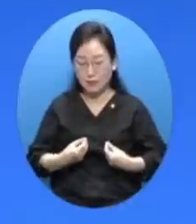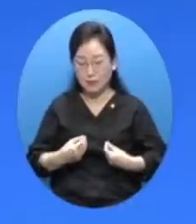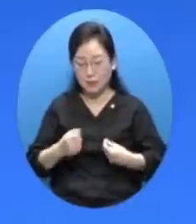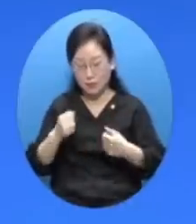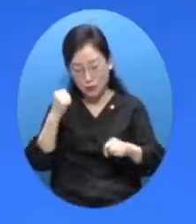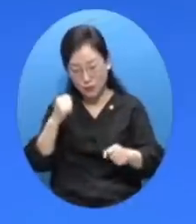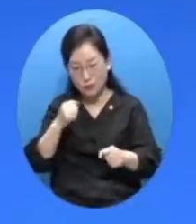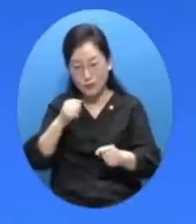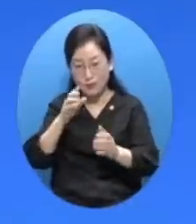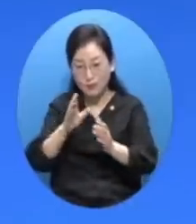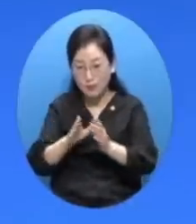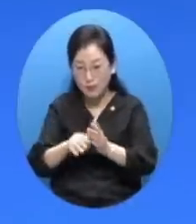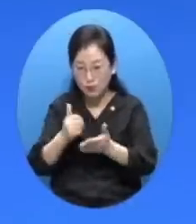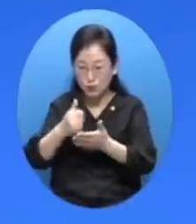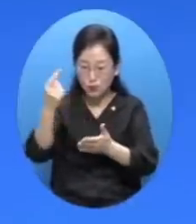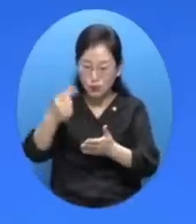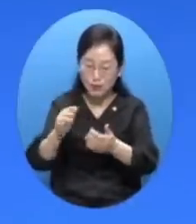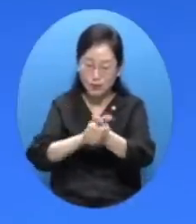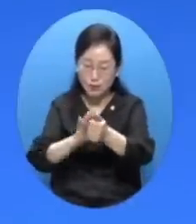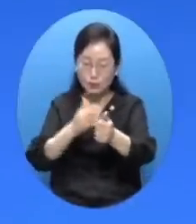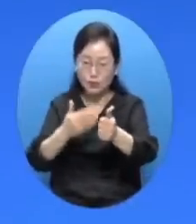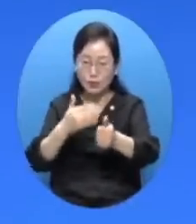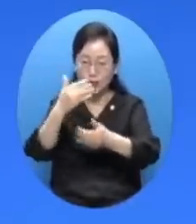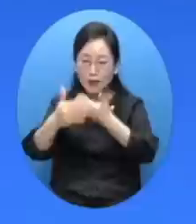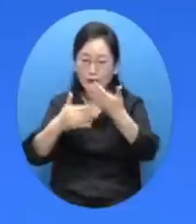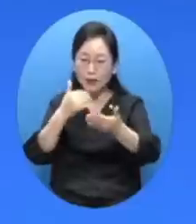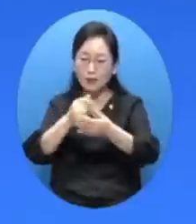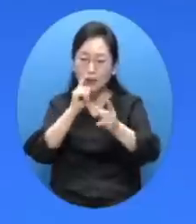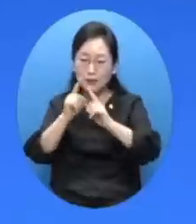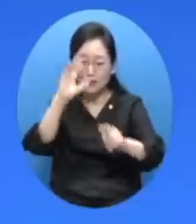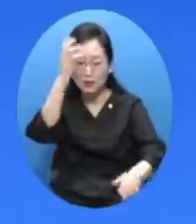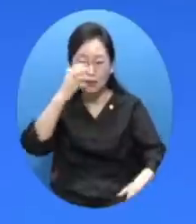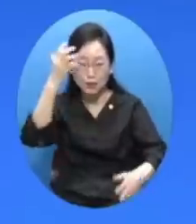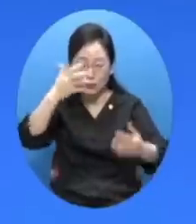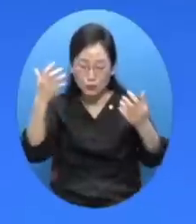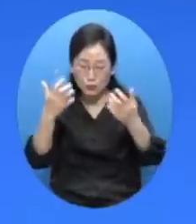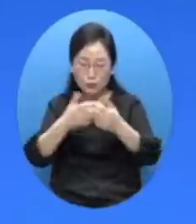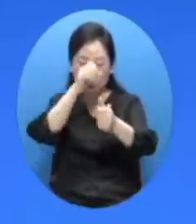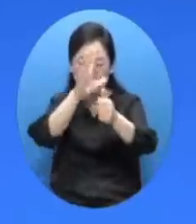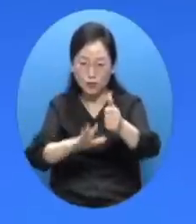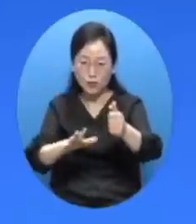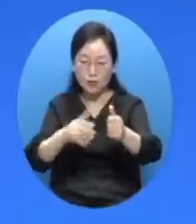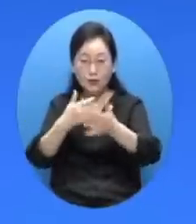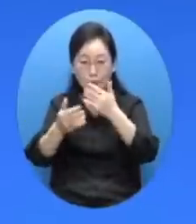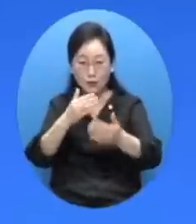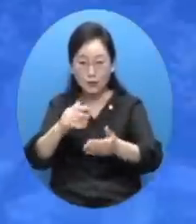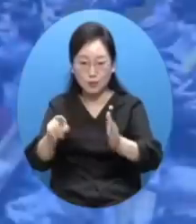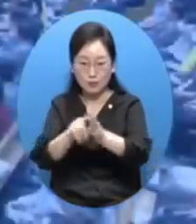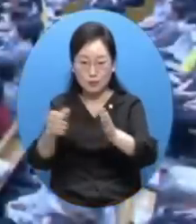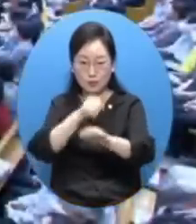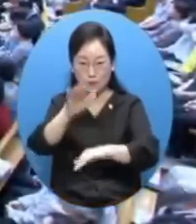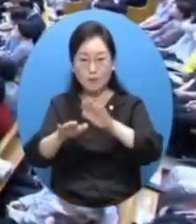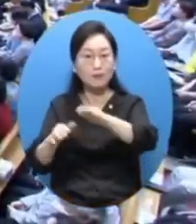주시고 말씀과 성령으로 새롭게 하신 주님의 일을 체험하고 믿음으로 전진해 나간 여러분 모두 되기를